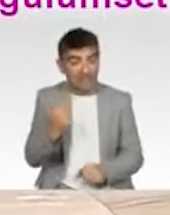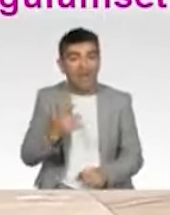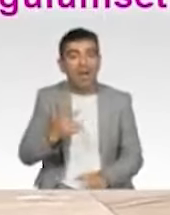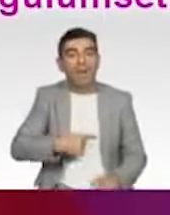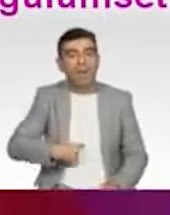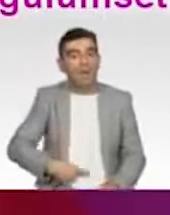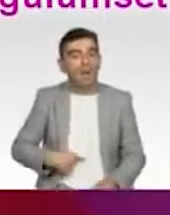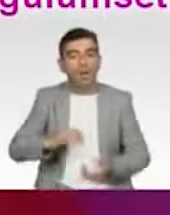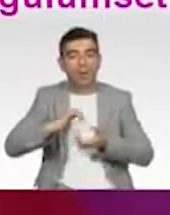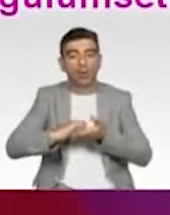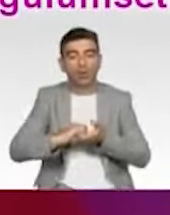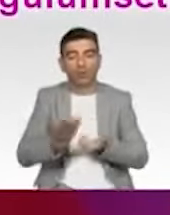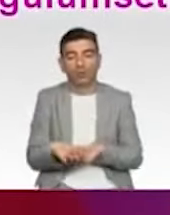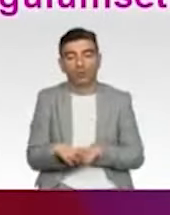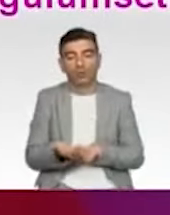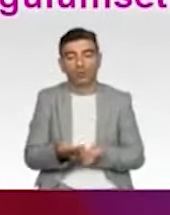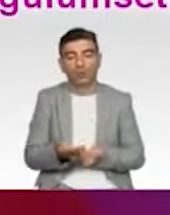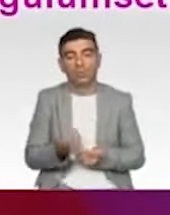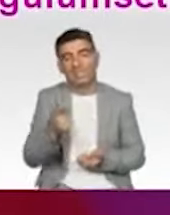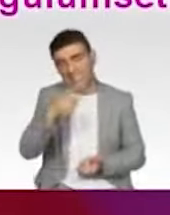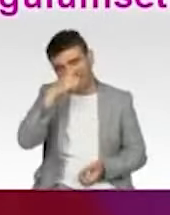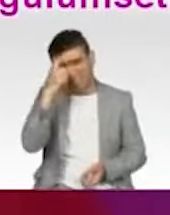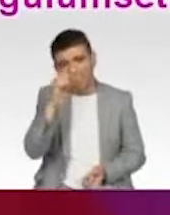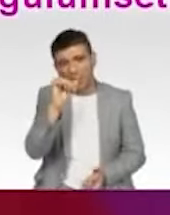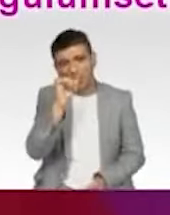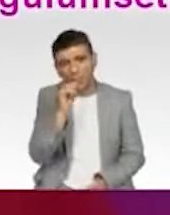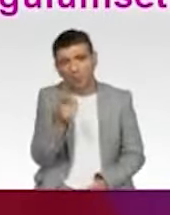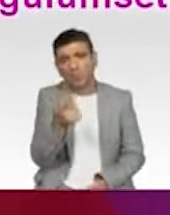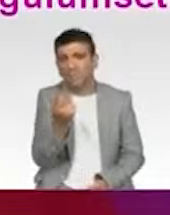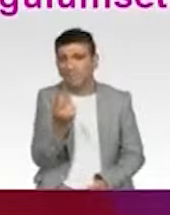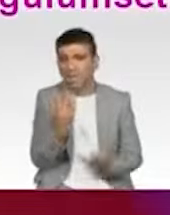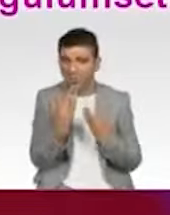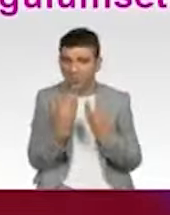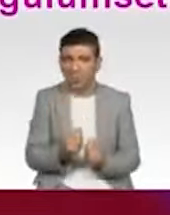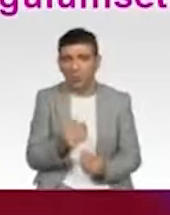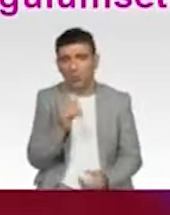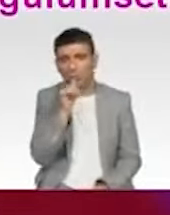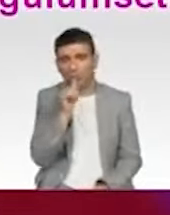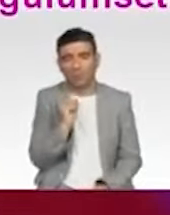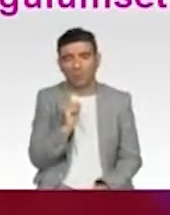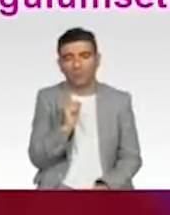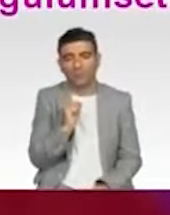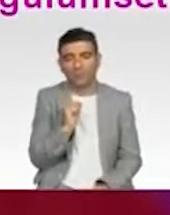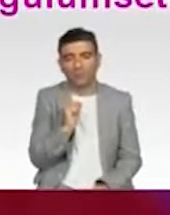dostudur. Kaynar su değil. Kaynamış soğum, yani kaynamış ilmiş. Biraz ılımış su. Peki.